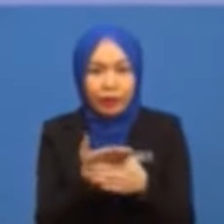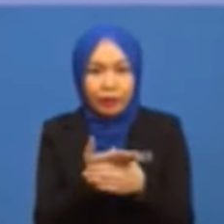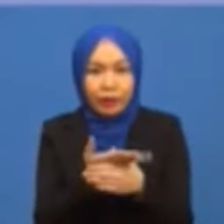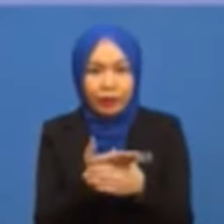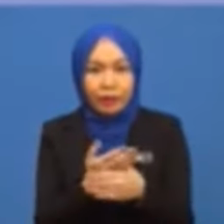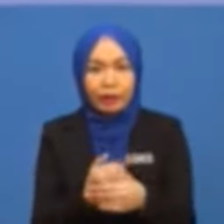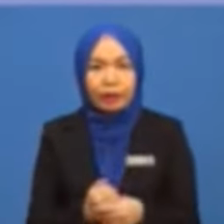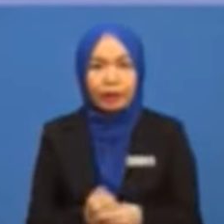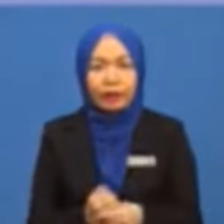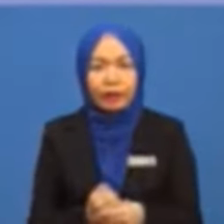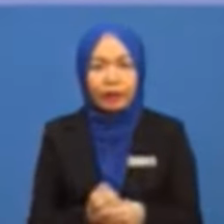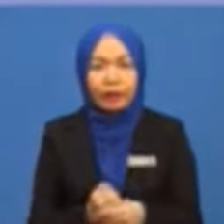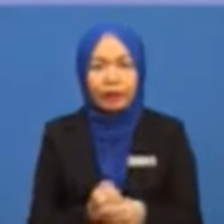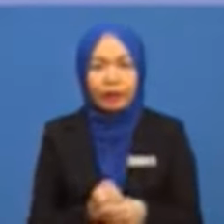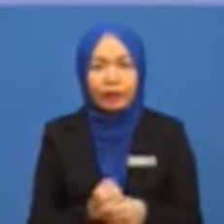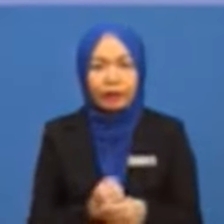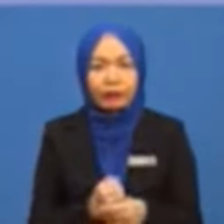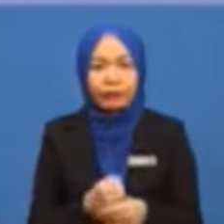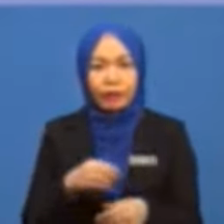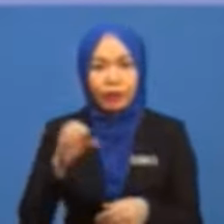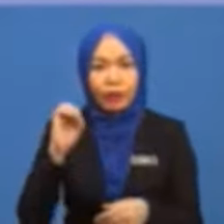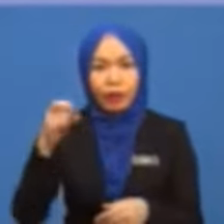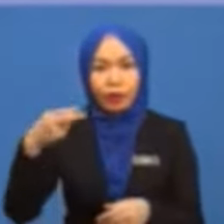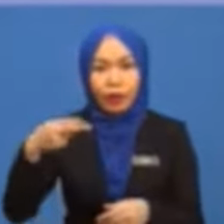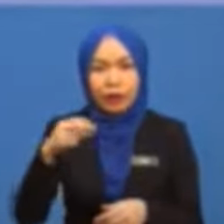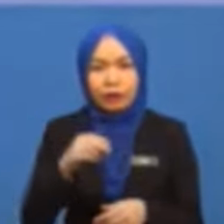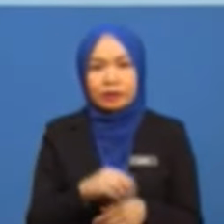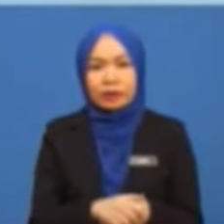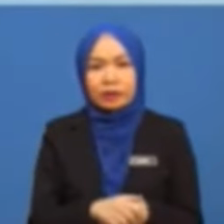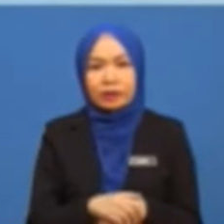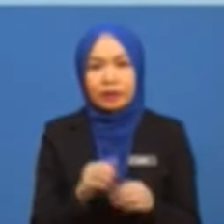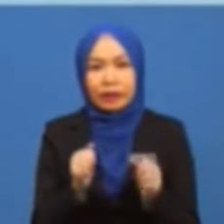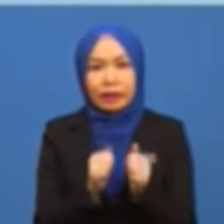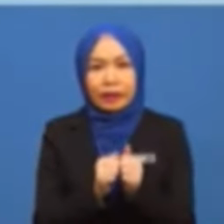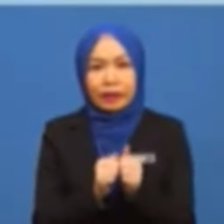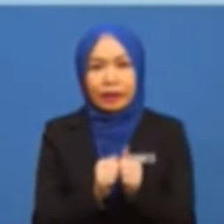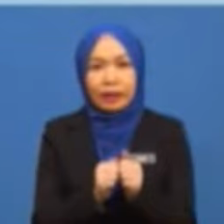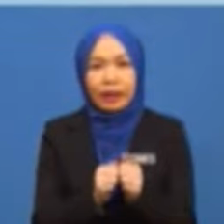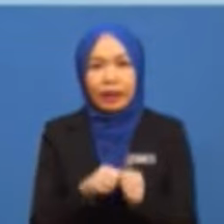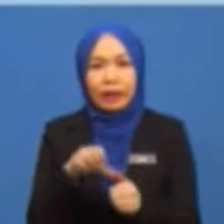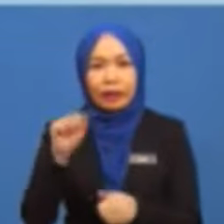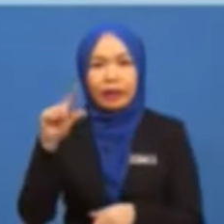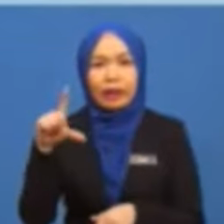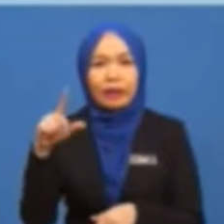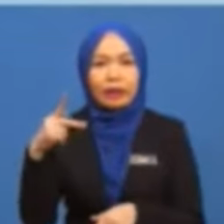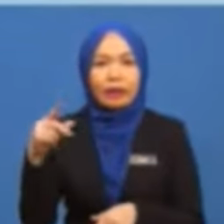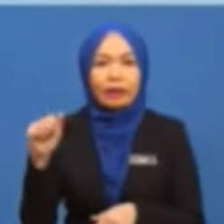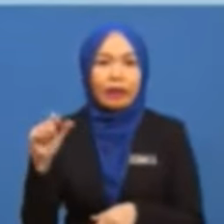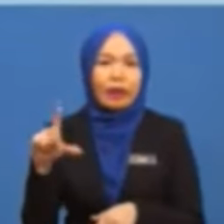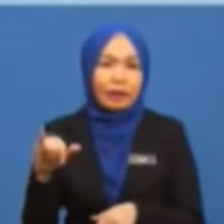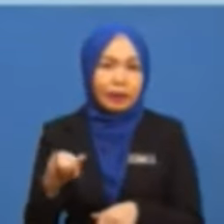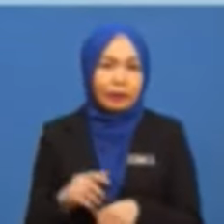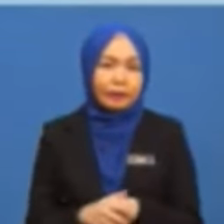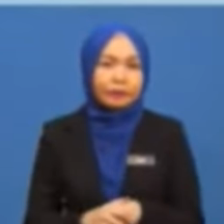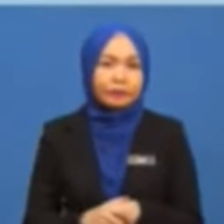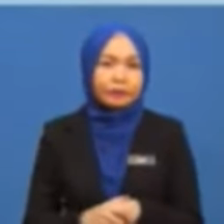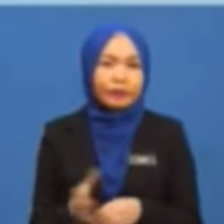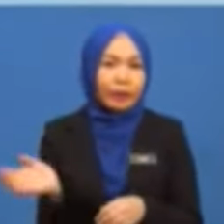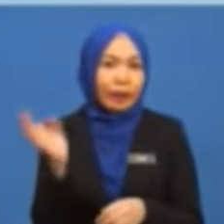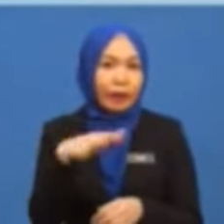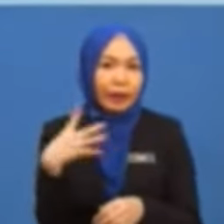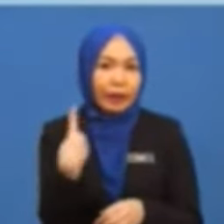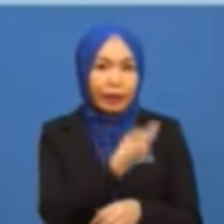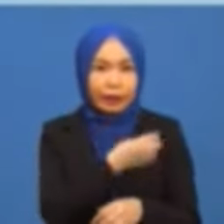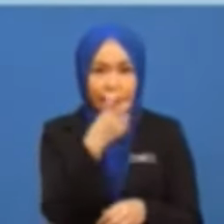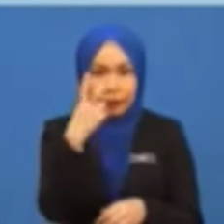hidroksida dengan nilai pH alkali. Mari kita tonton video eksperimen yang dijalankan